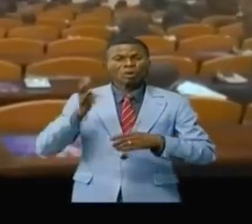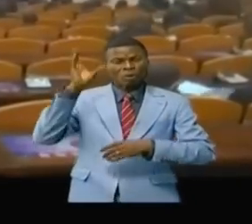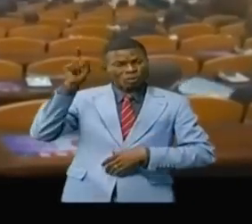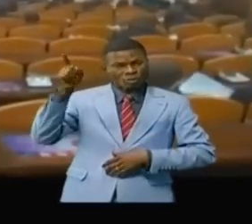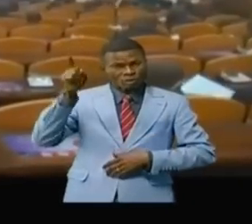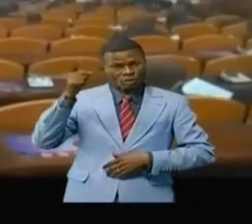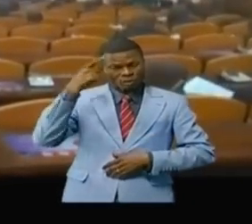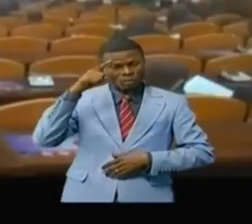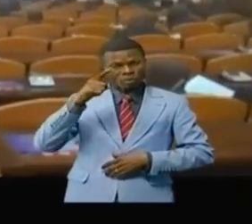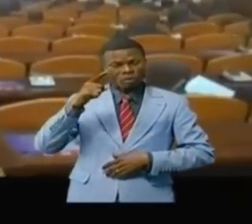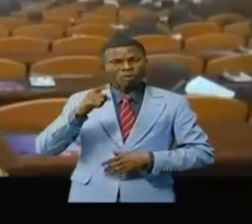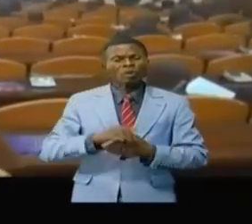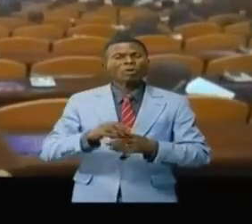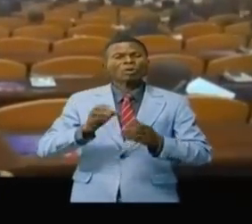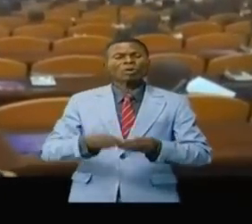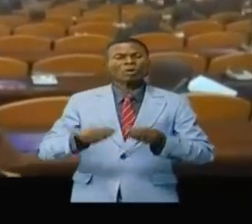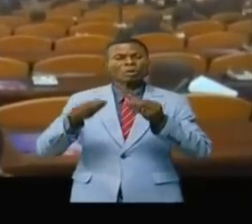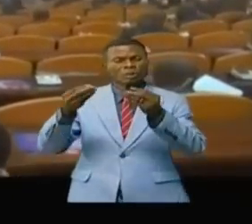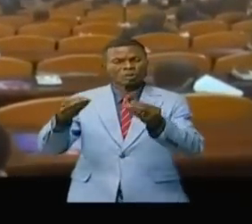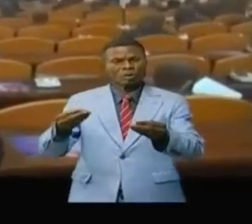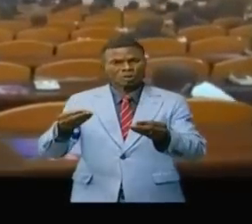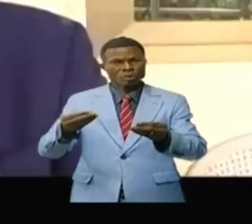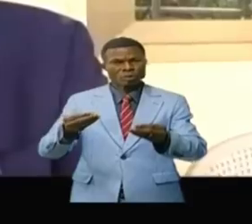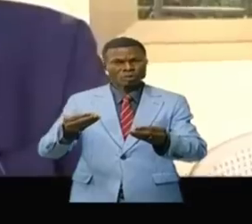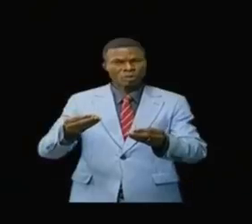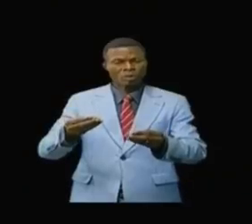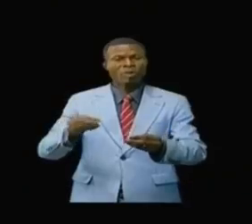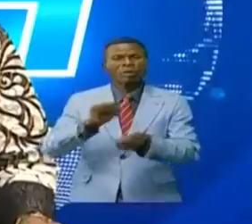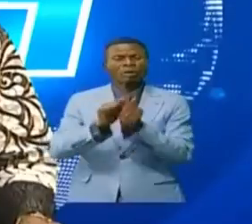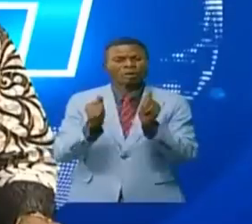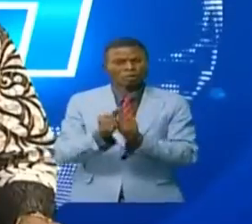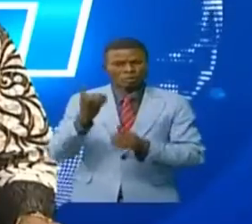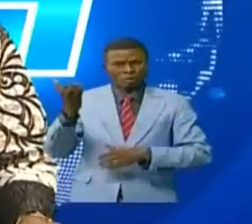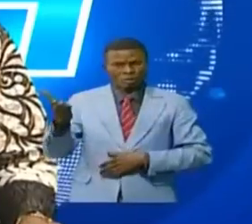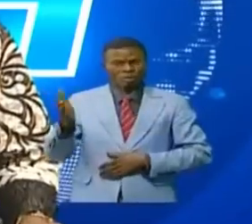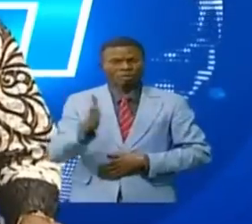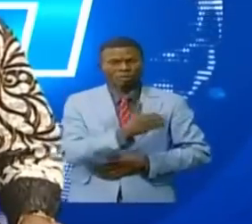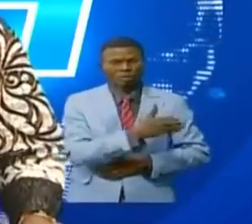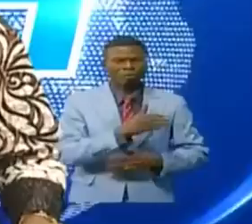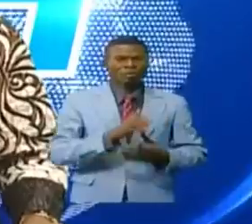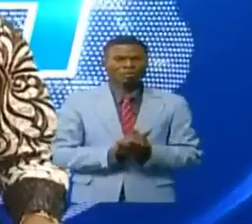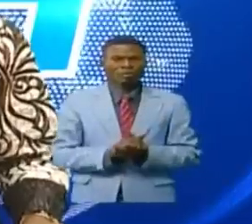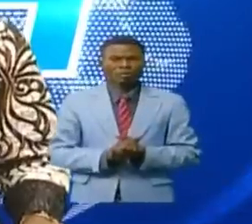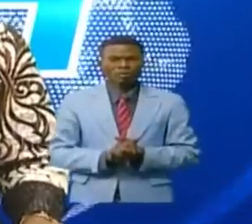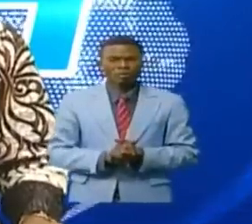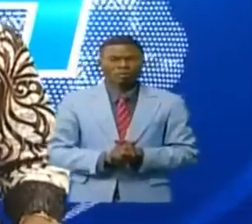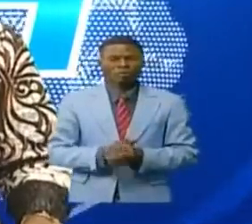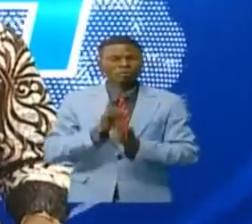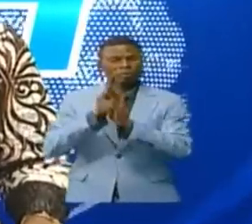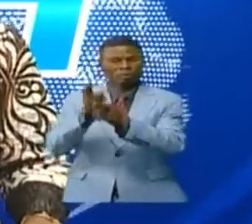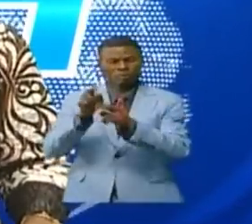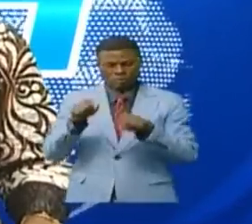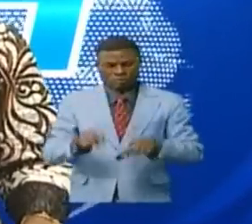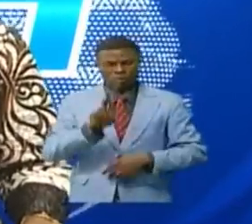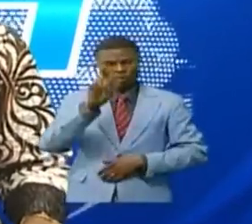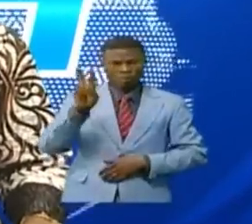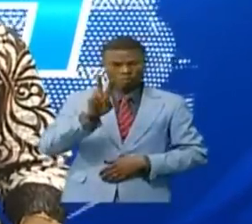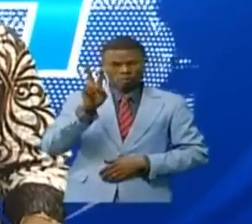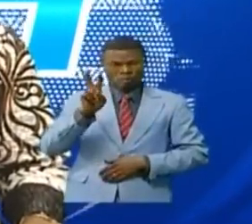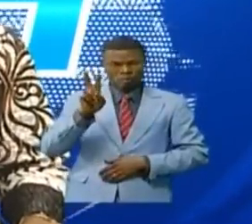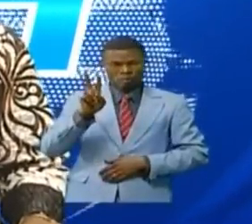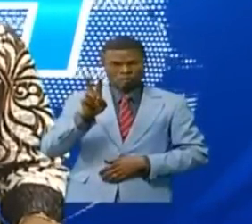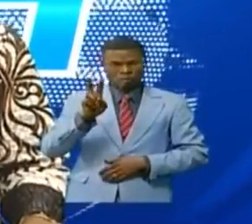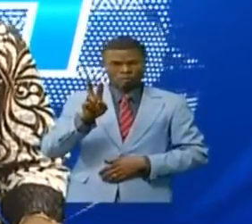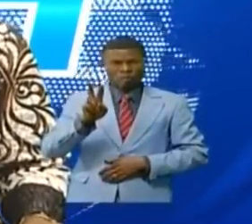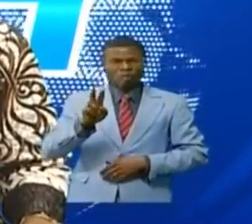pour réhabiliter l'aérodrome de Mouéka. Une mise au point ce vendredi, elle a été faite